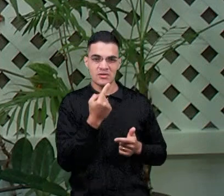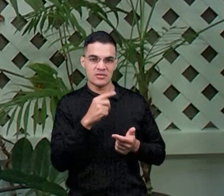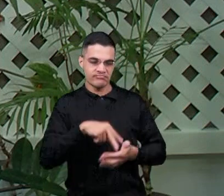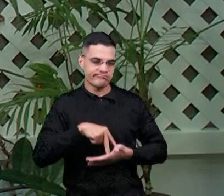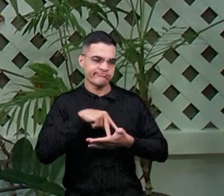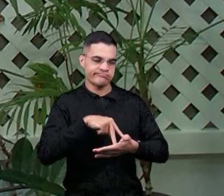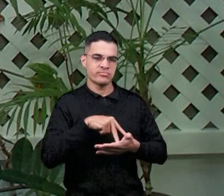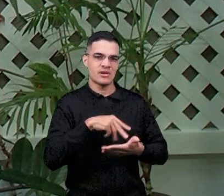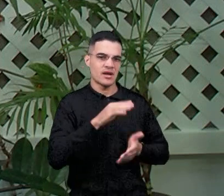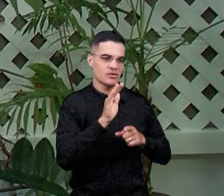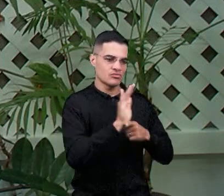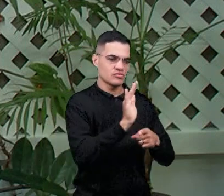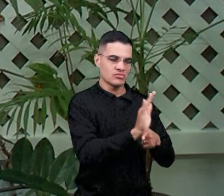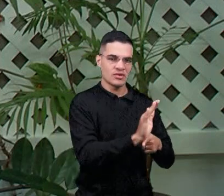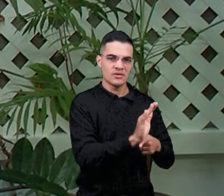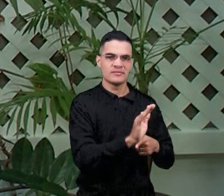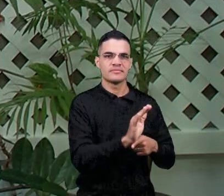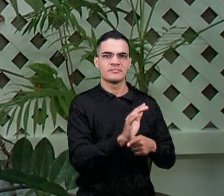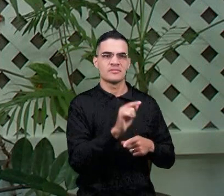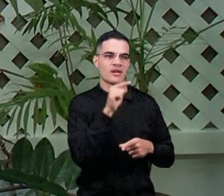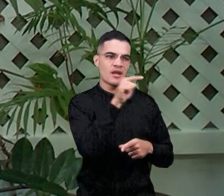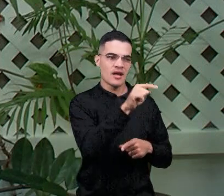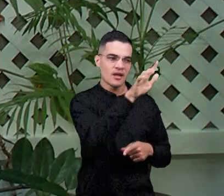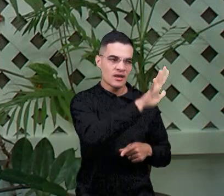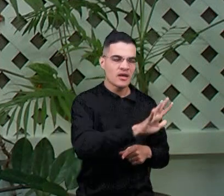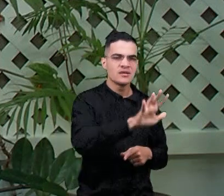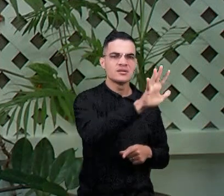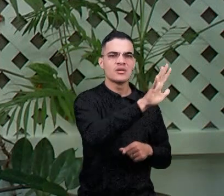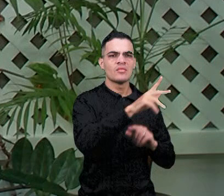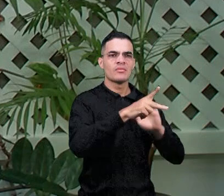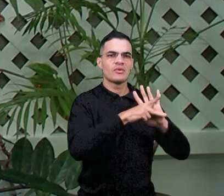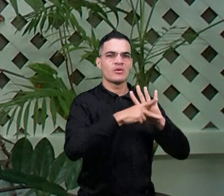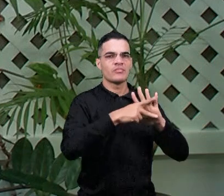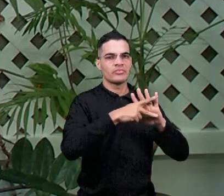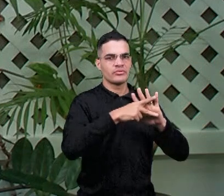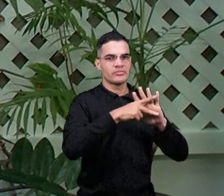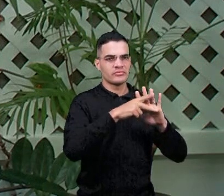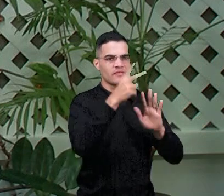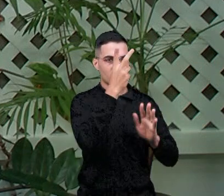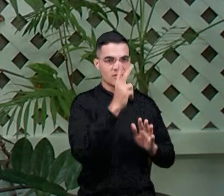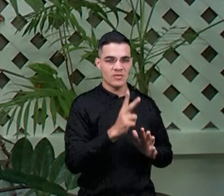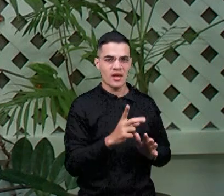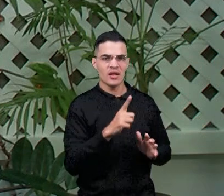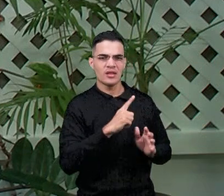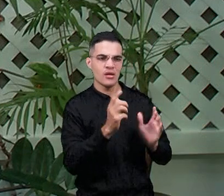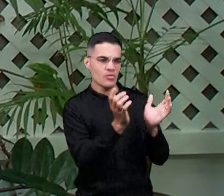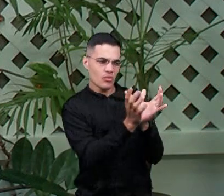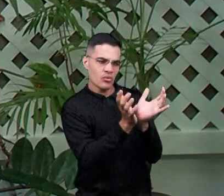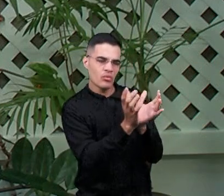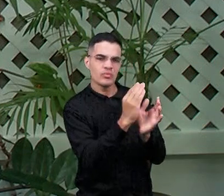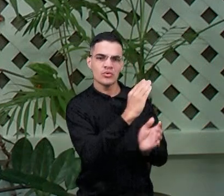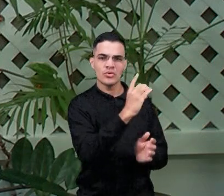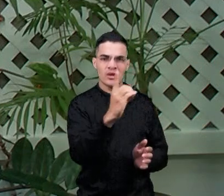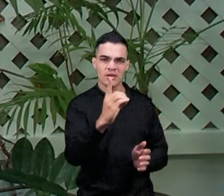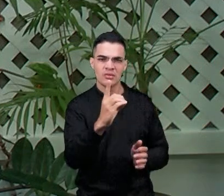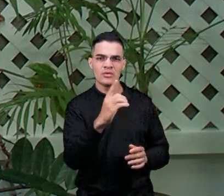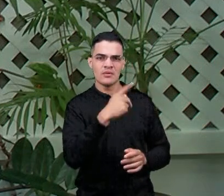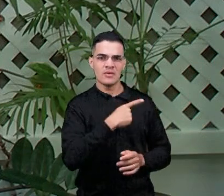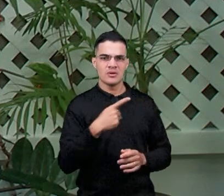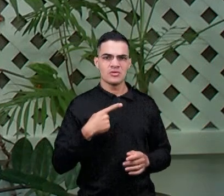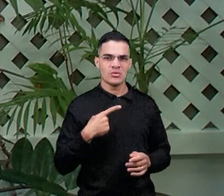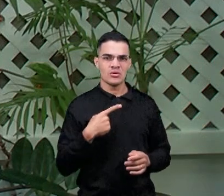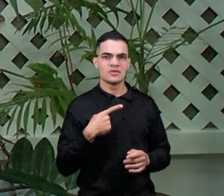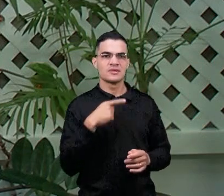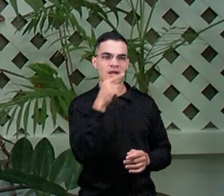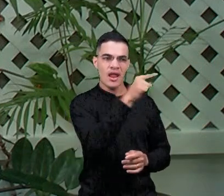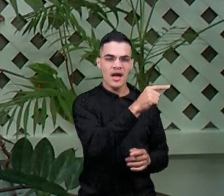temps en arrière par nos coordonnateurs qui sont dans cette région, qui font la divise avec le Venezuela. Ils ont reçu quelques